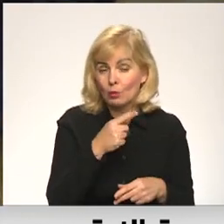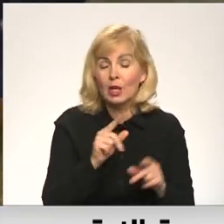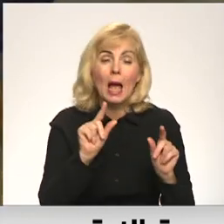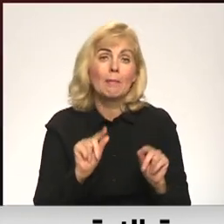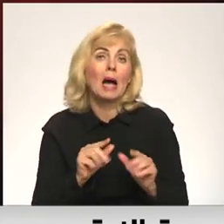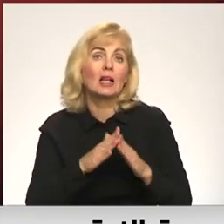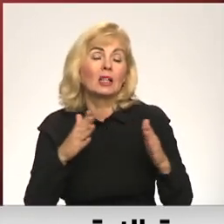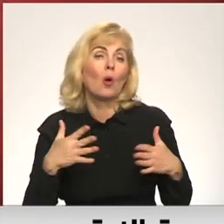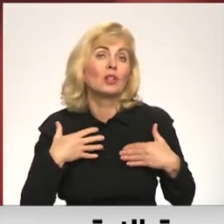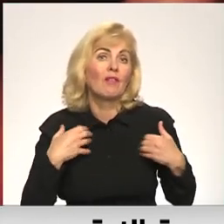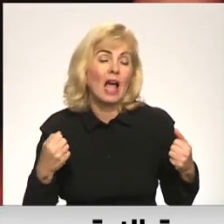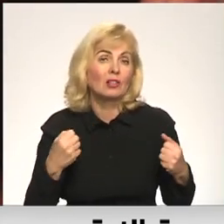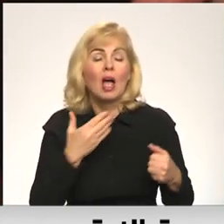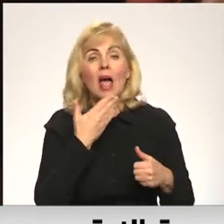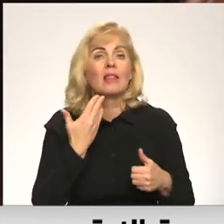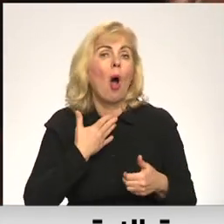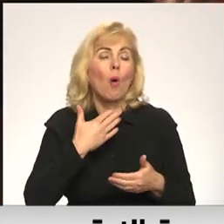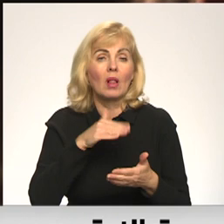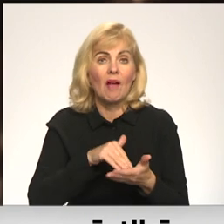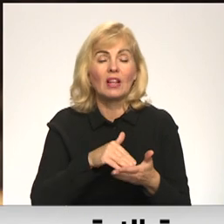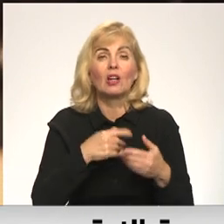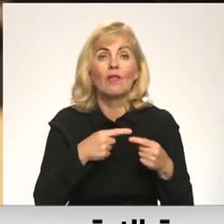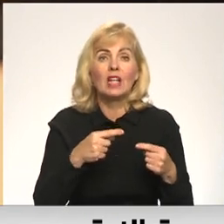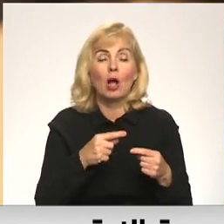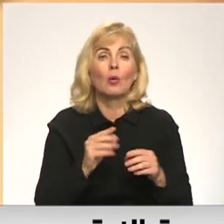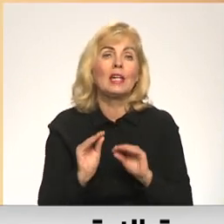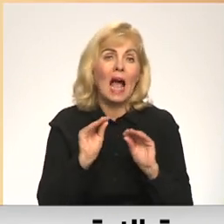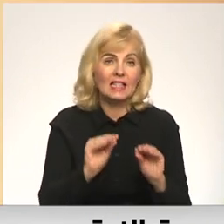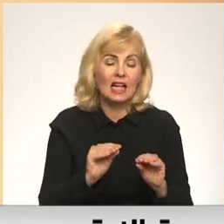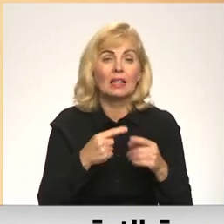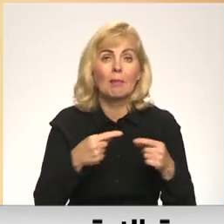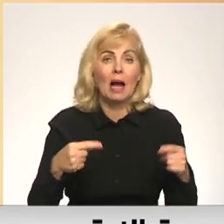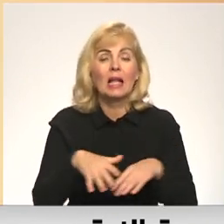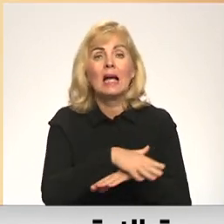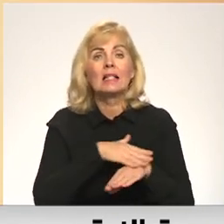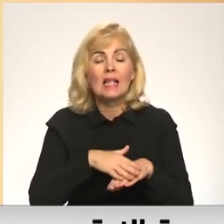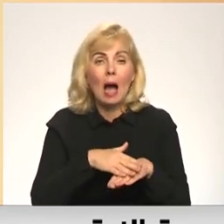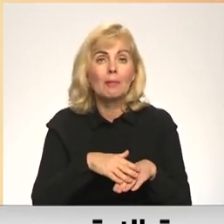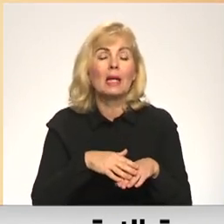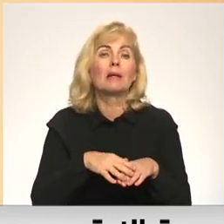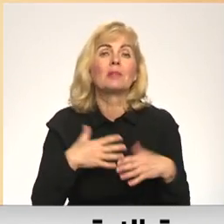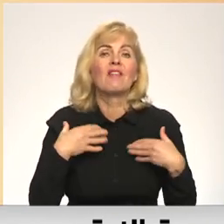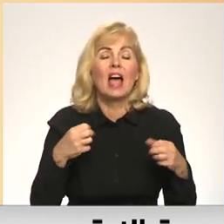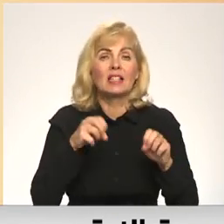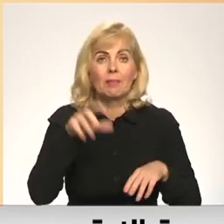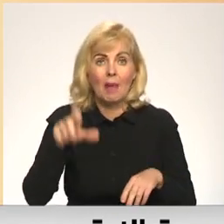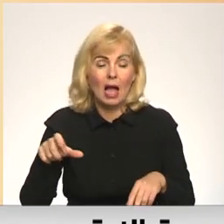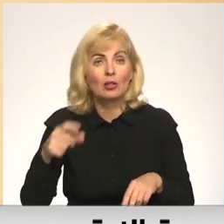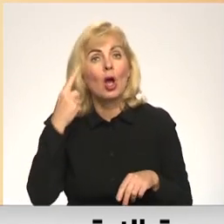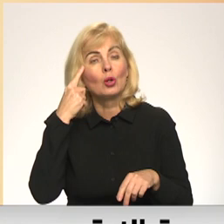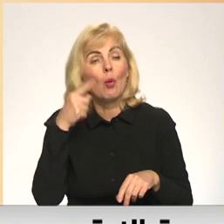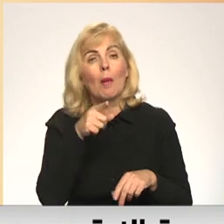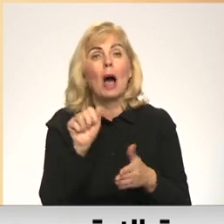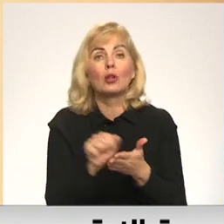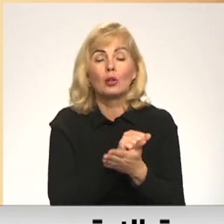daudzumu veselībai nelabvēlīgo vielu iestrādāt pārtikā. Tāpēc sabiedrības veselības speciālisti liek lielas cerības uz memorandu,